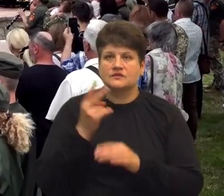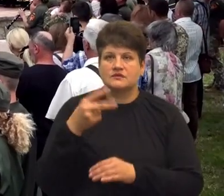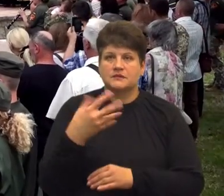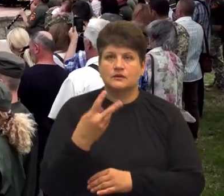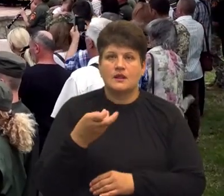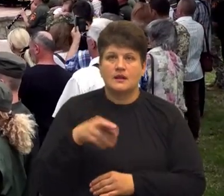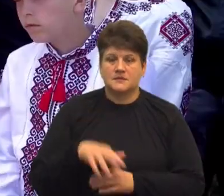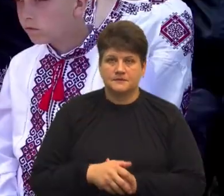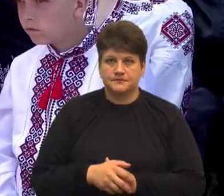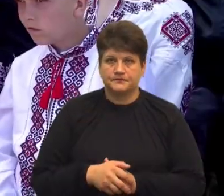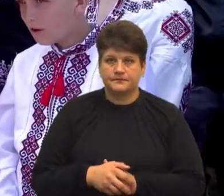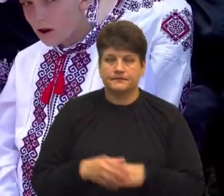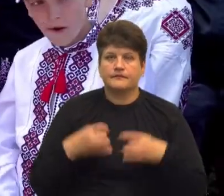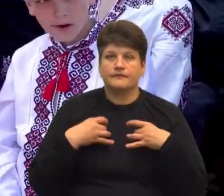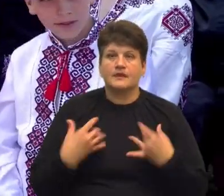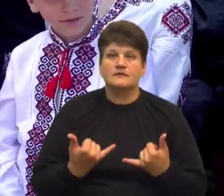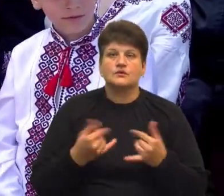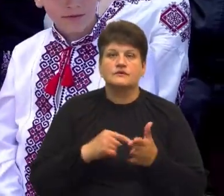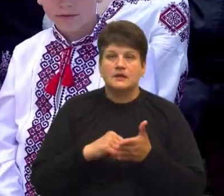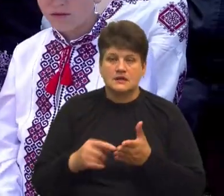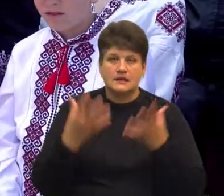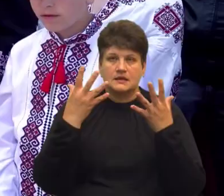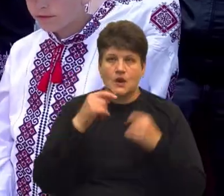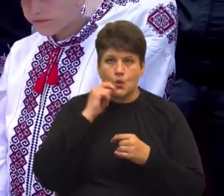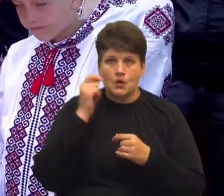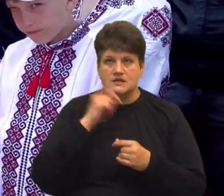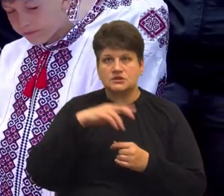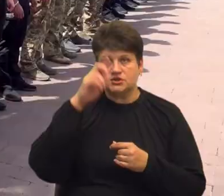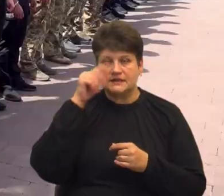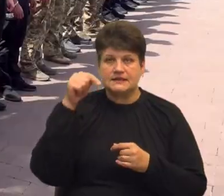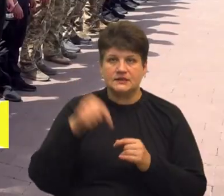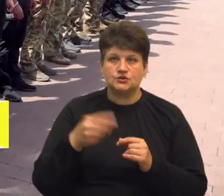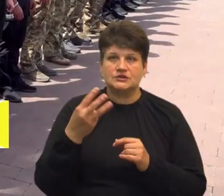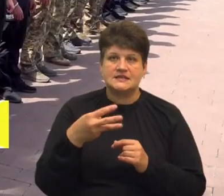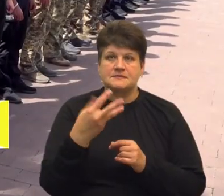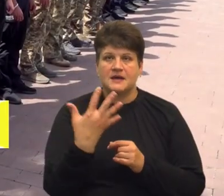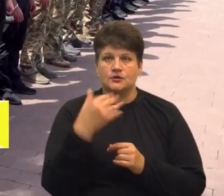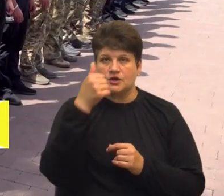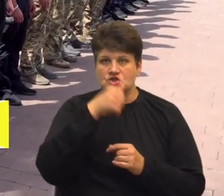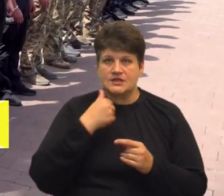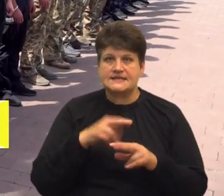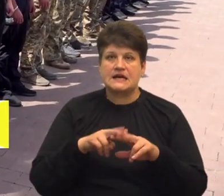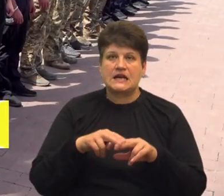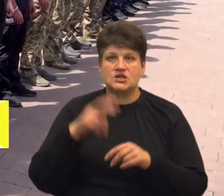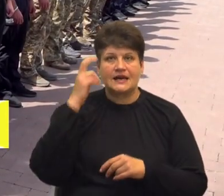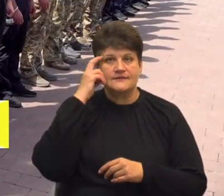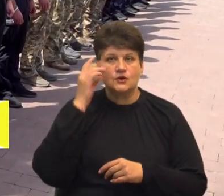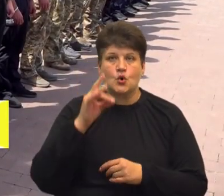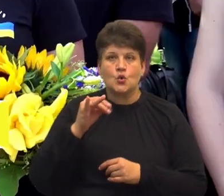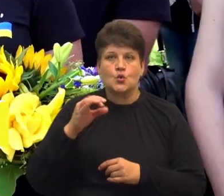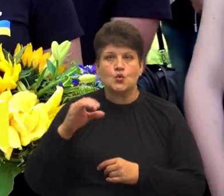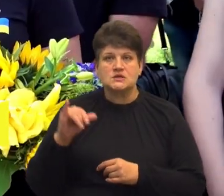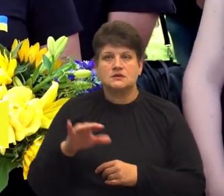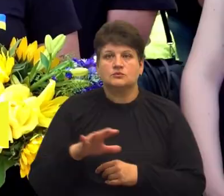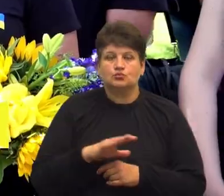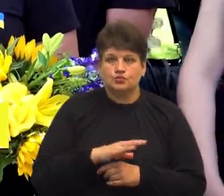урочине з нагоди відзначення дня української державності та 1035 річниці хрещення Київської Русі відбувалися на